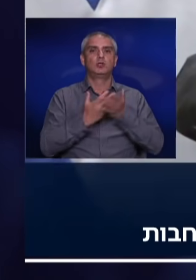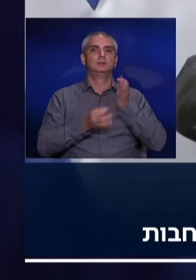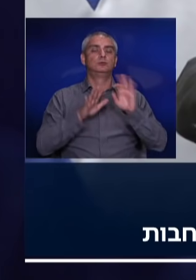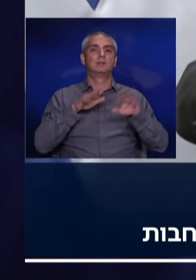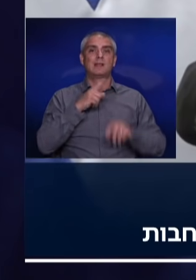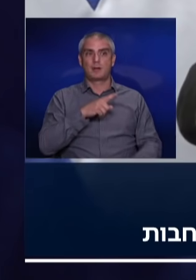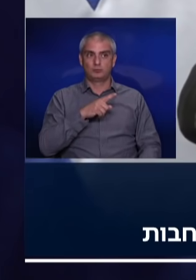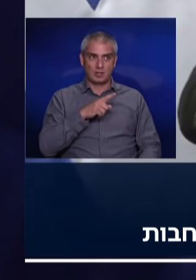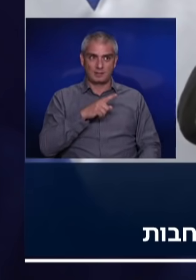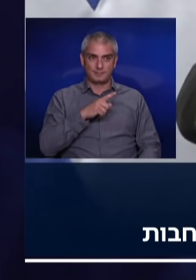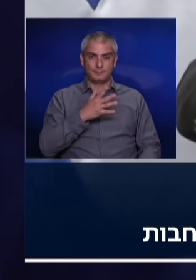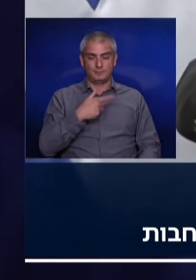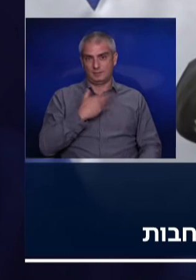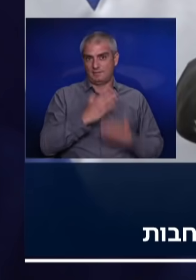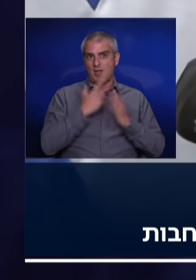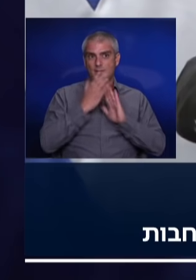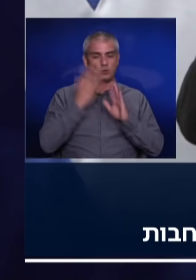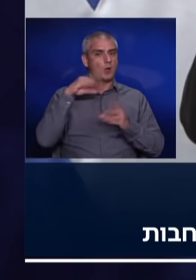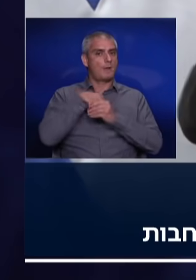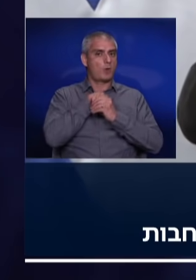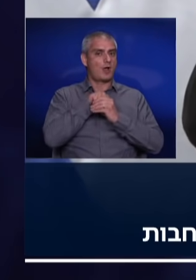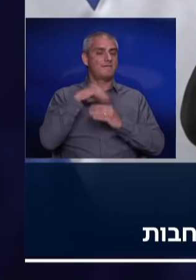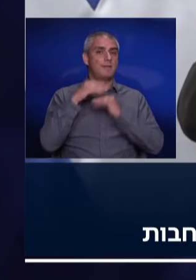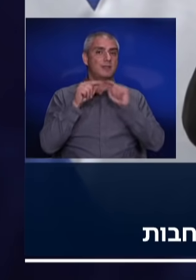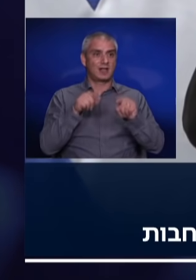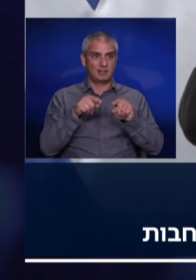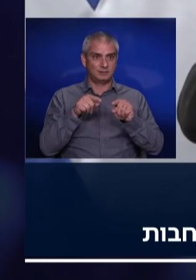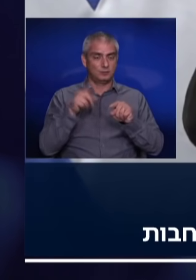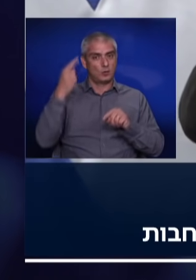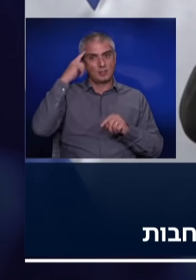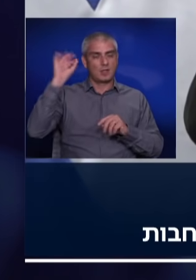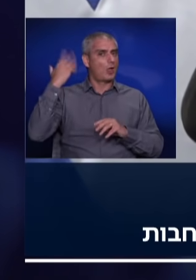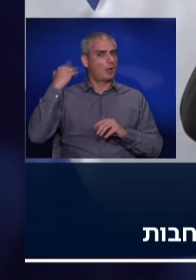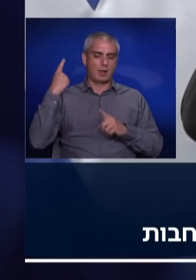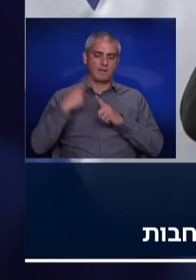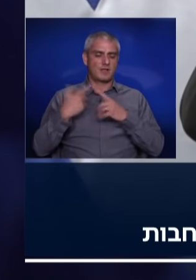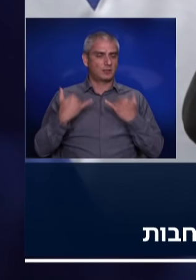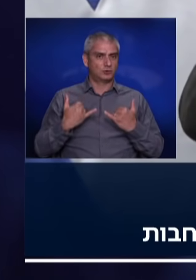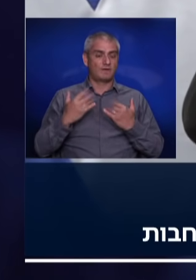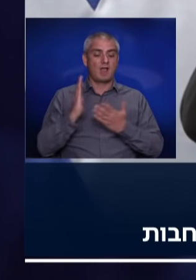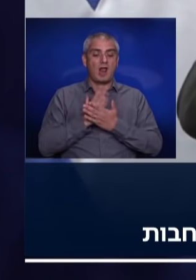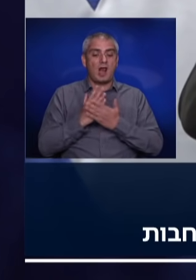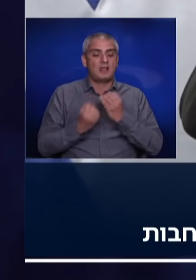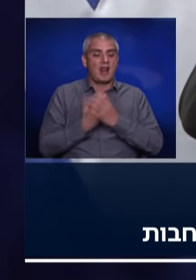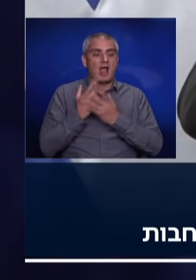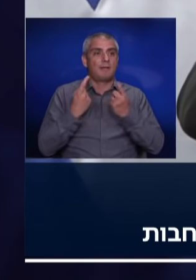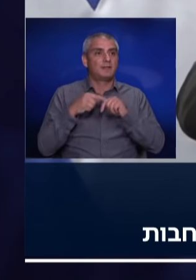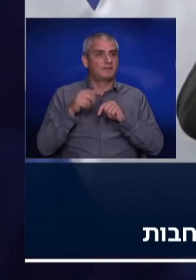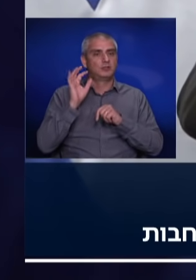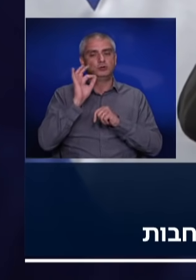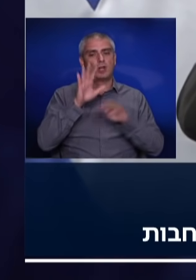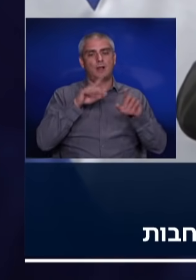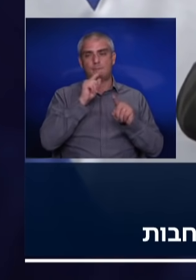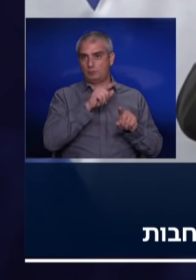לממשלה, אז אמרנו, הוא היה מעורב בתהליך הזה. עמדתו הייתה ועודנה שההחלטה על הקמת ועדה היא של הדרג